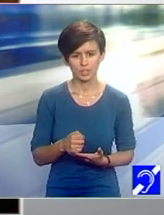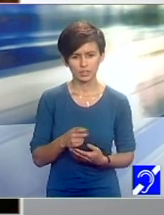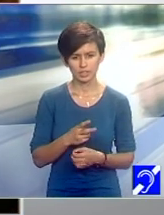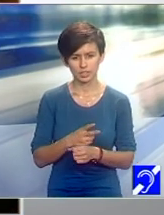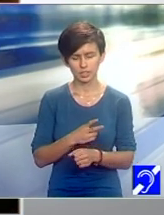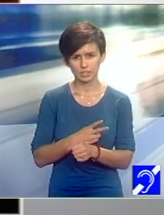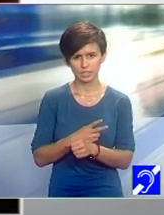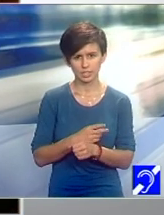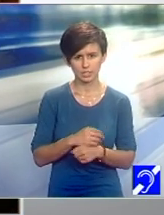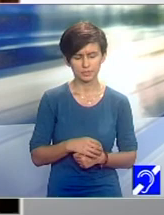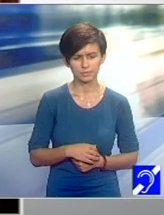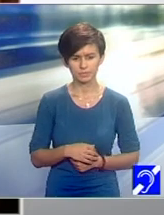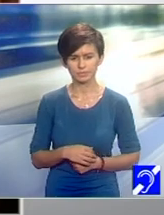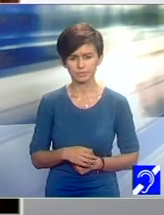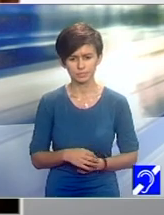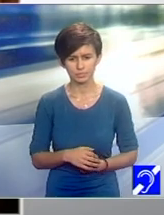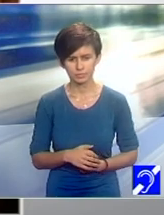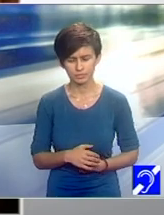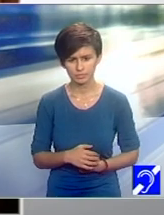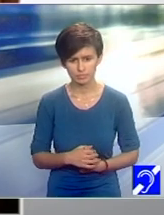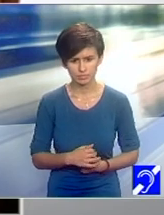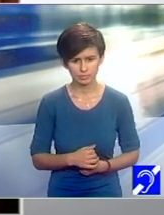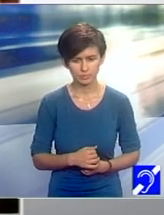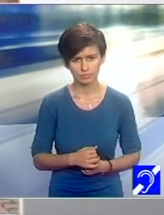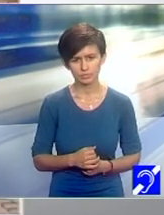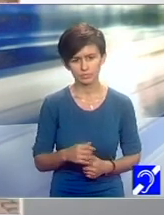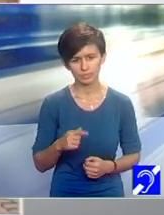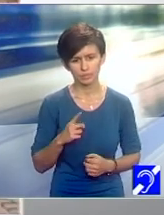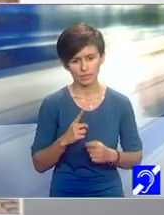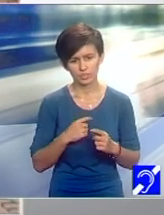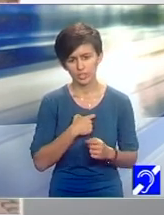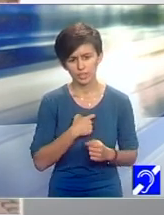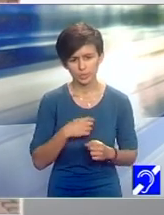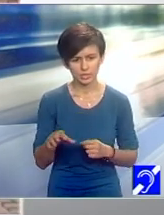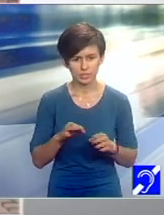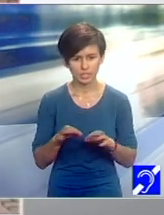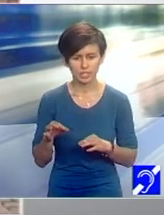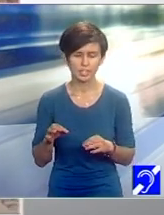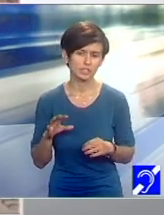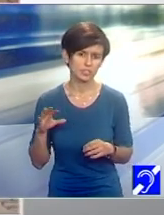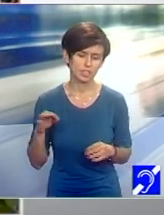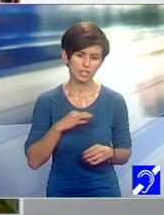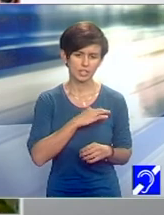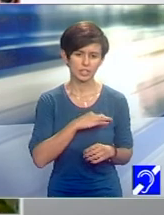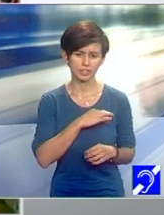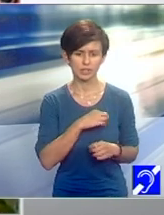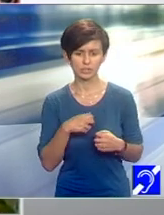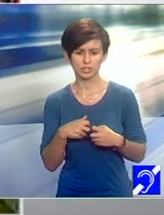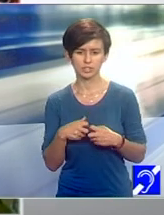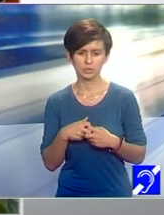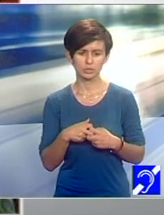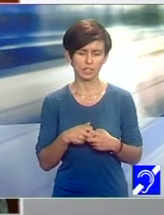pe puterea lor și la alte facultăți cu taxă și așa mai departe. Acum, o